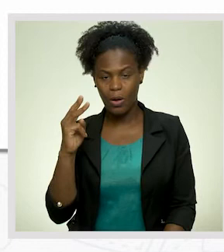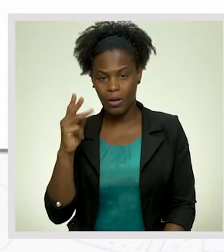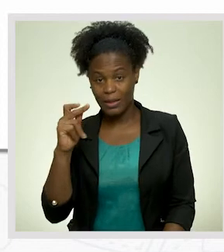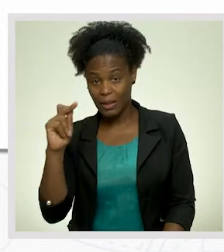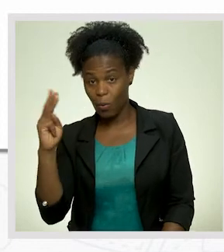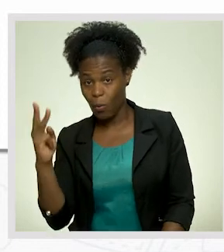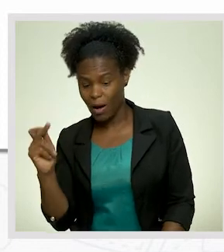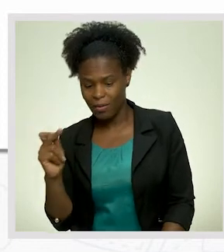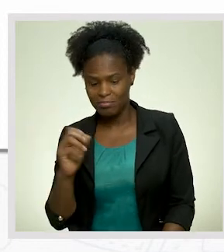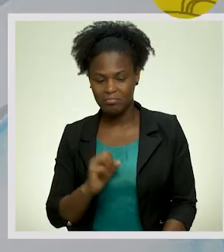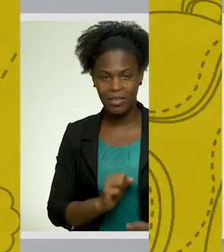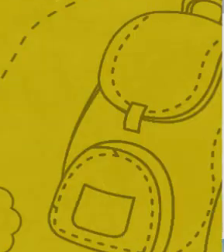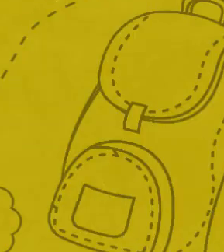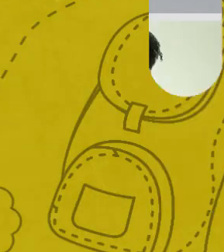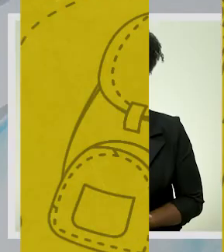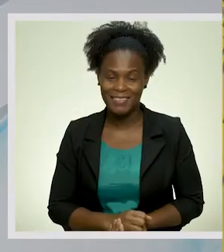Antananarivo.